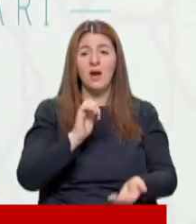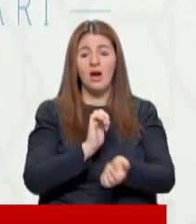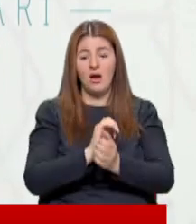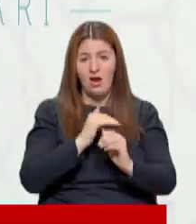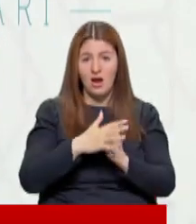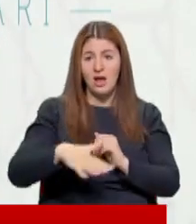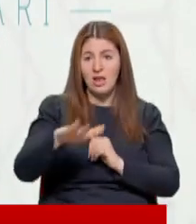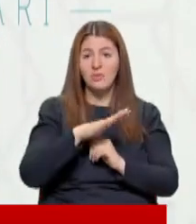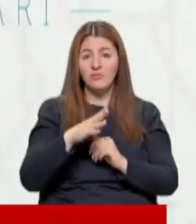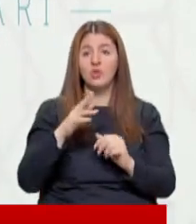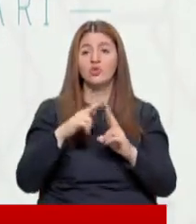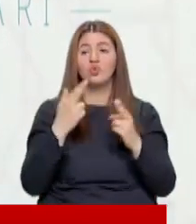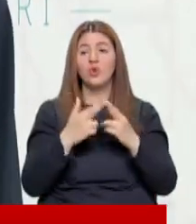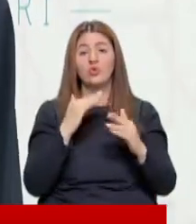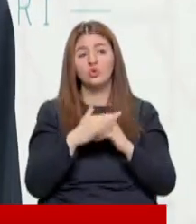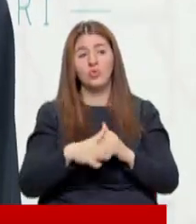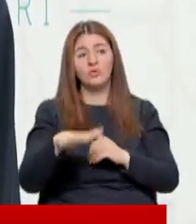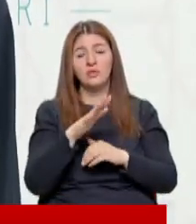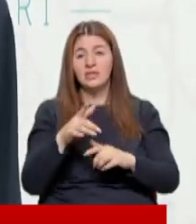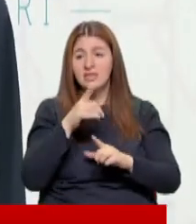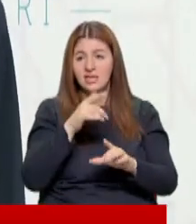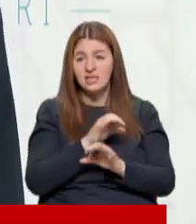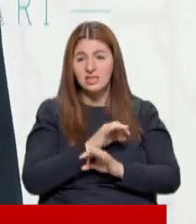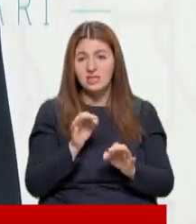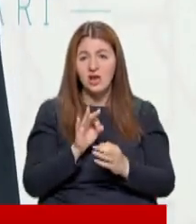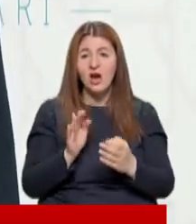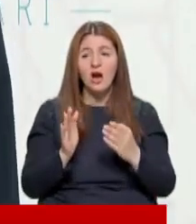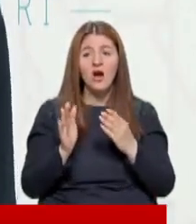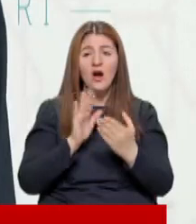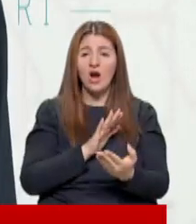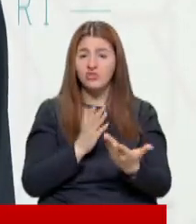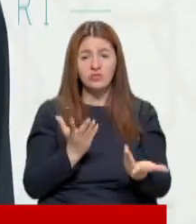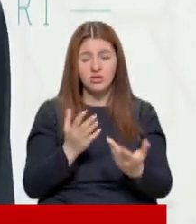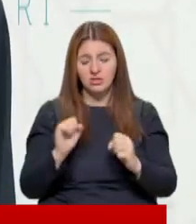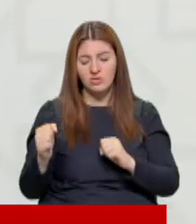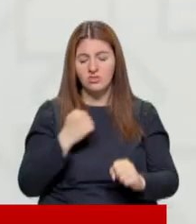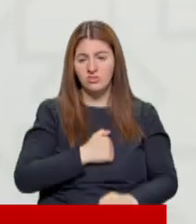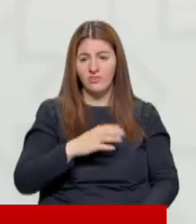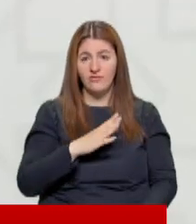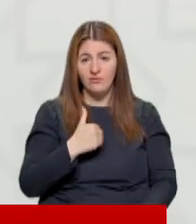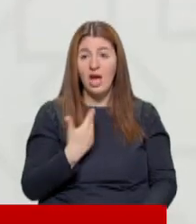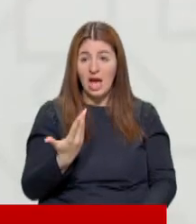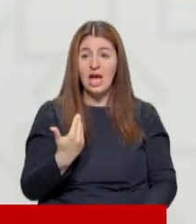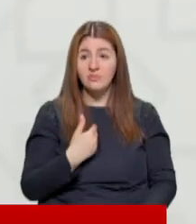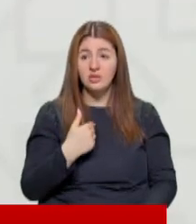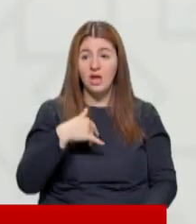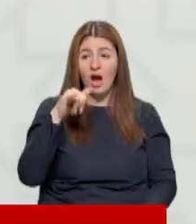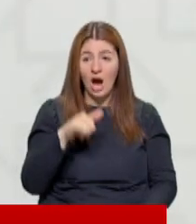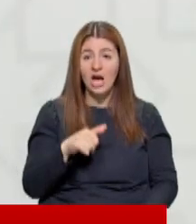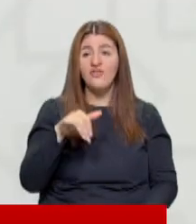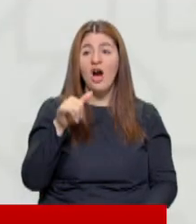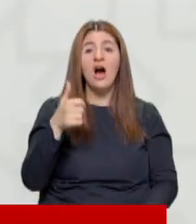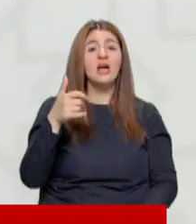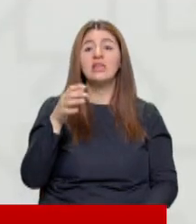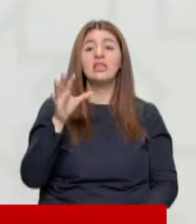ve dünya kamuoyunun sessizliği karşısında öfkeliyiz. Eğer biz hakkın ve